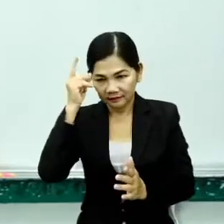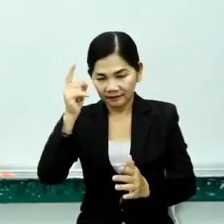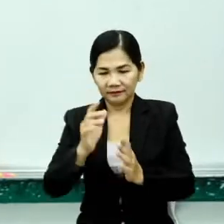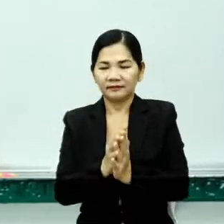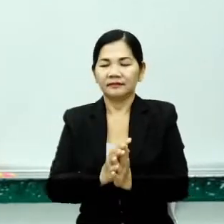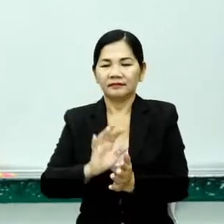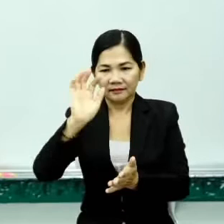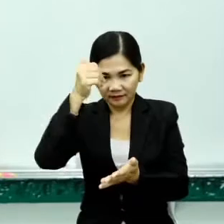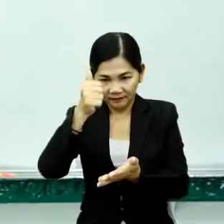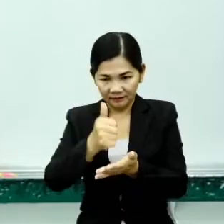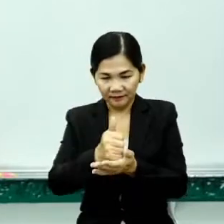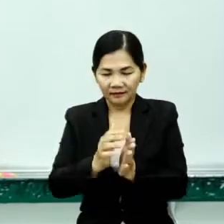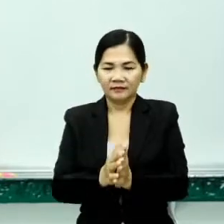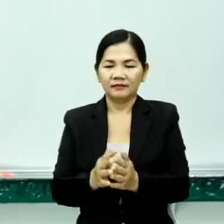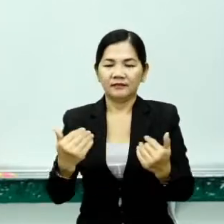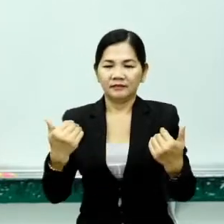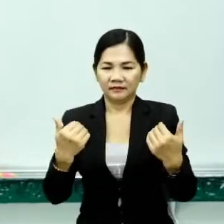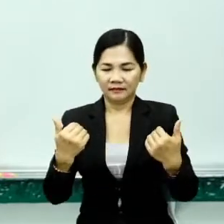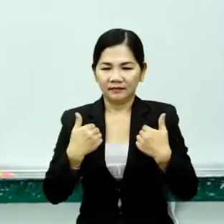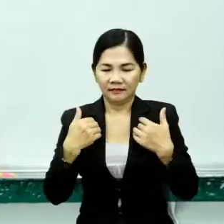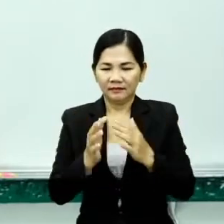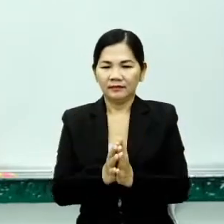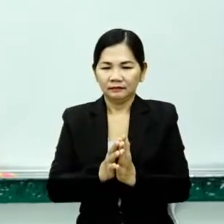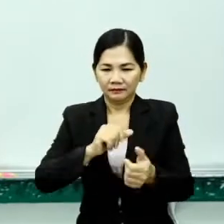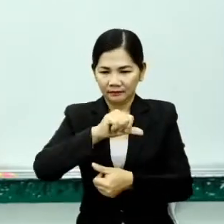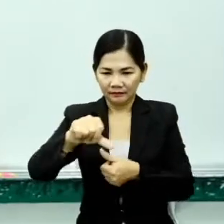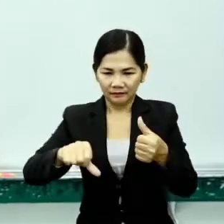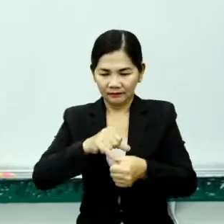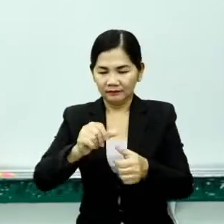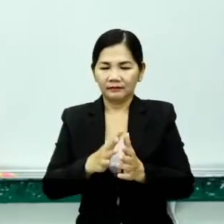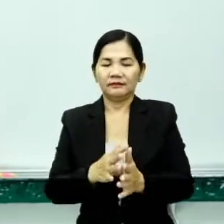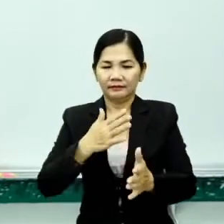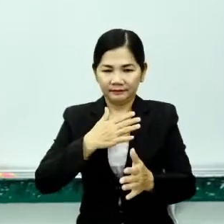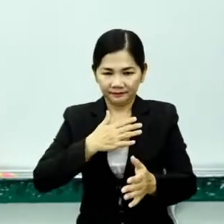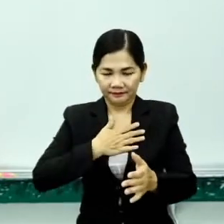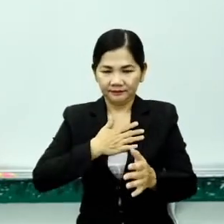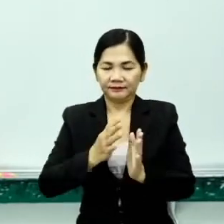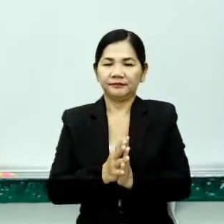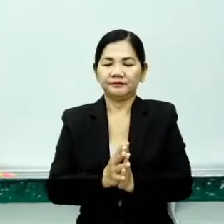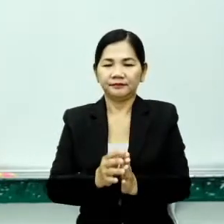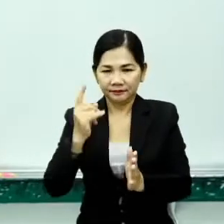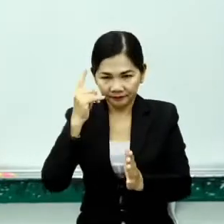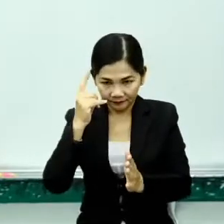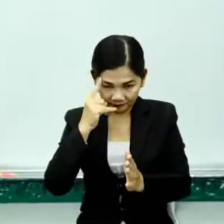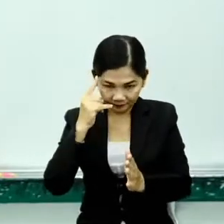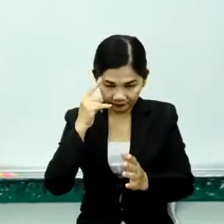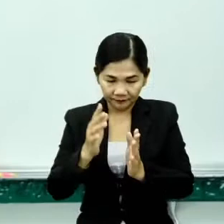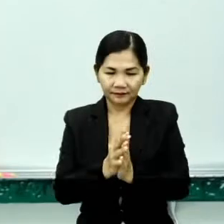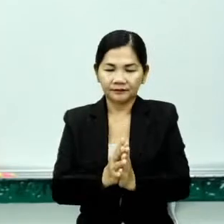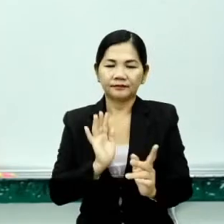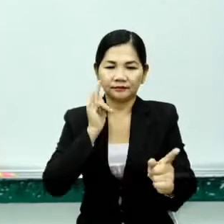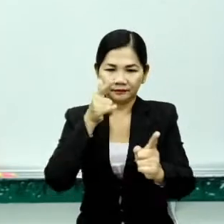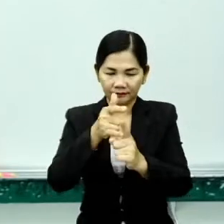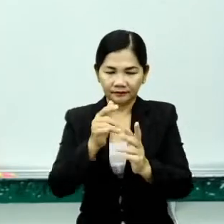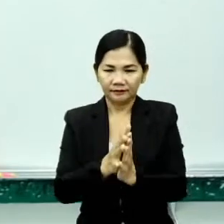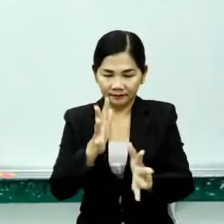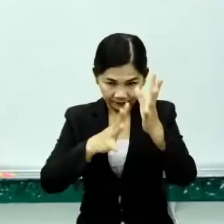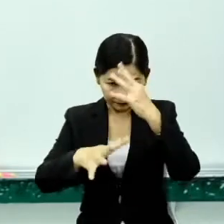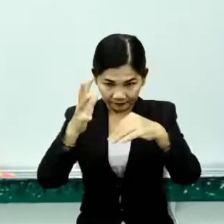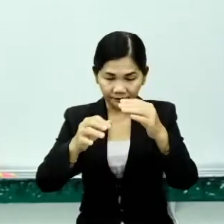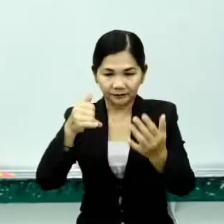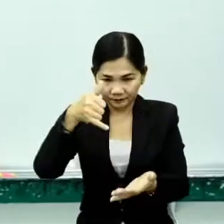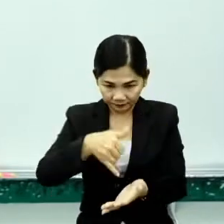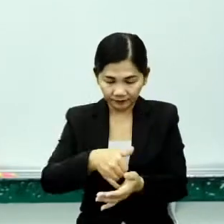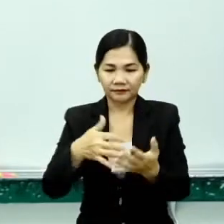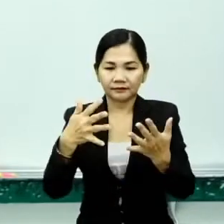giáo cho rô bác sát, đai rô nớ, chùm vinh khuôn trường. Chà, chẳng con bạn đang ẩm phí, chà, cô bấm nón nay mê riêng rồi bà dưỡng nơi